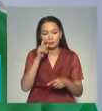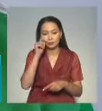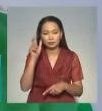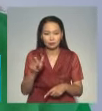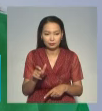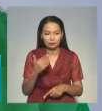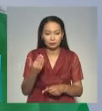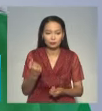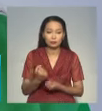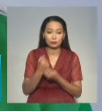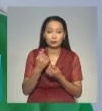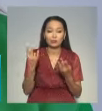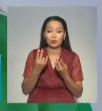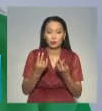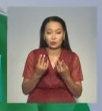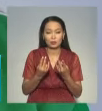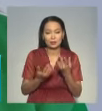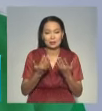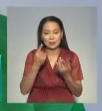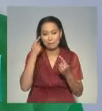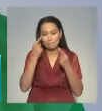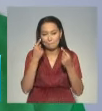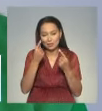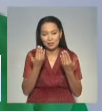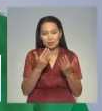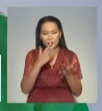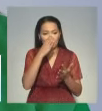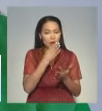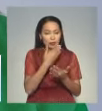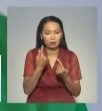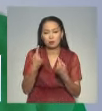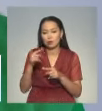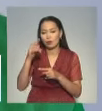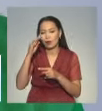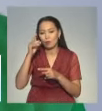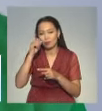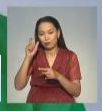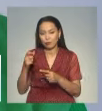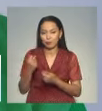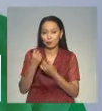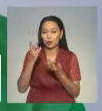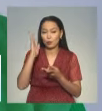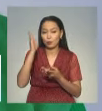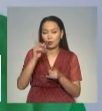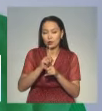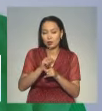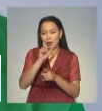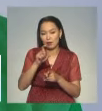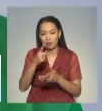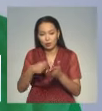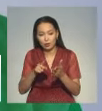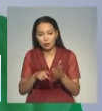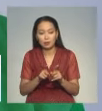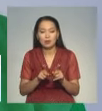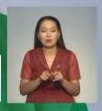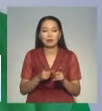адамдардан қолдау алуым керек деген психикалық бұзылыс пайда болуы мүмкін. Және де болашақтағы адамдарға сенбеушілік, одан кейін өзіне